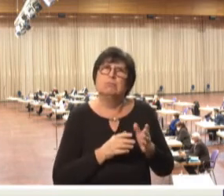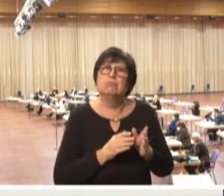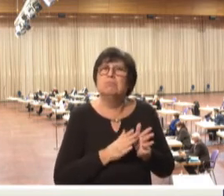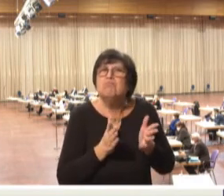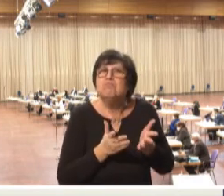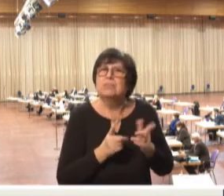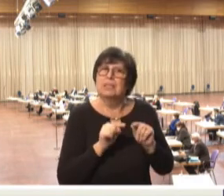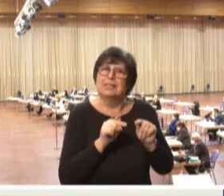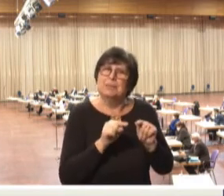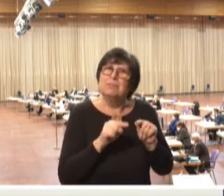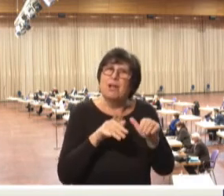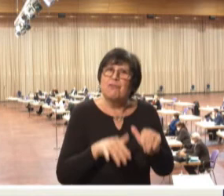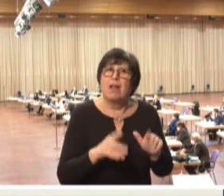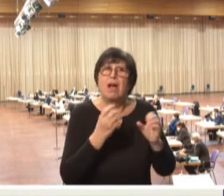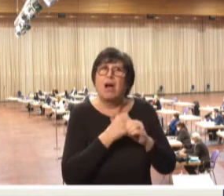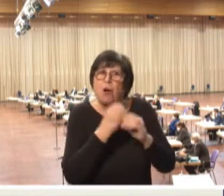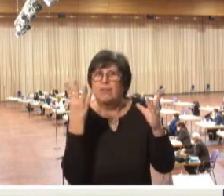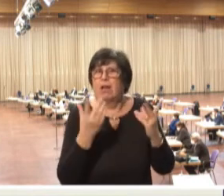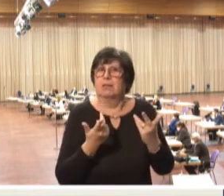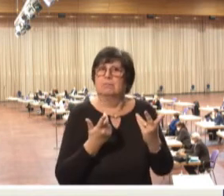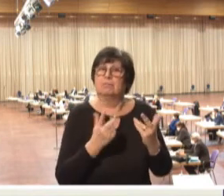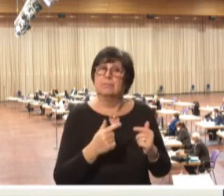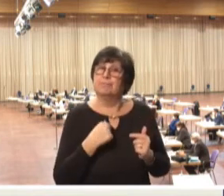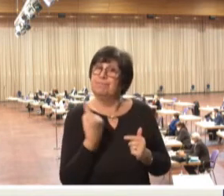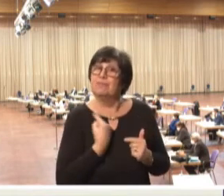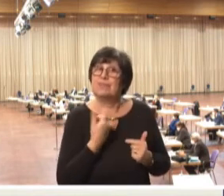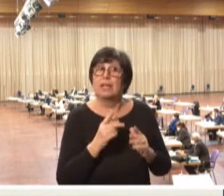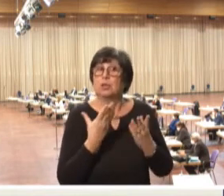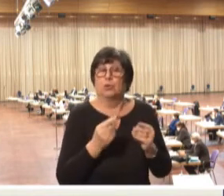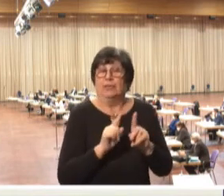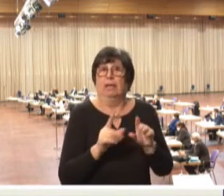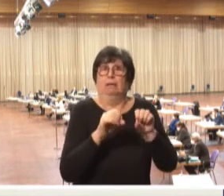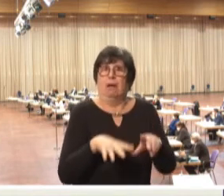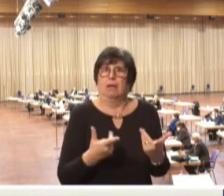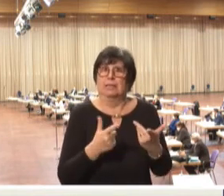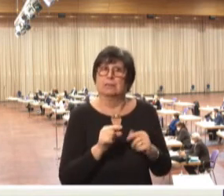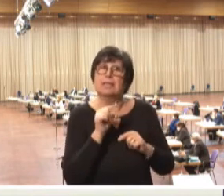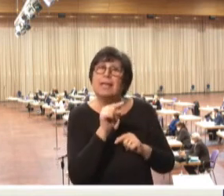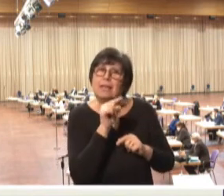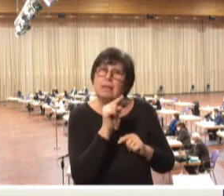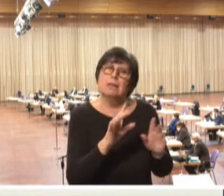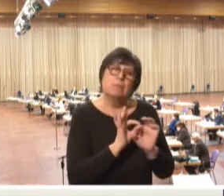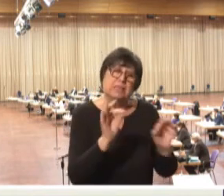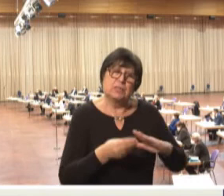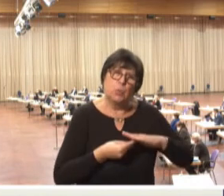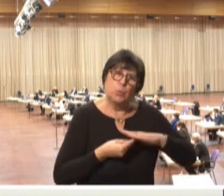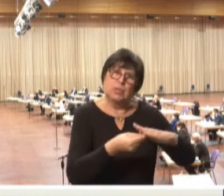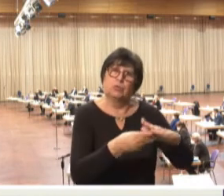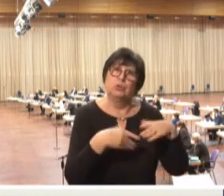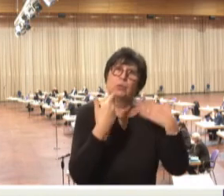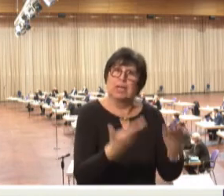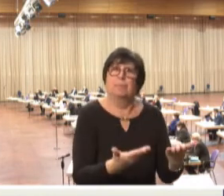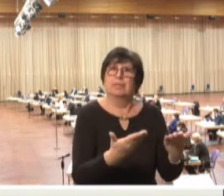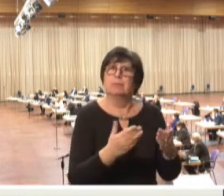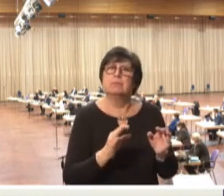solche Fälle aufzuklären. Und wir dürfen auch nicht nachlassen, Ihnen dann die besten Unterstützung zu geben, Ihnen auch